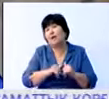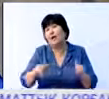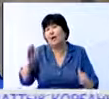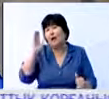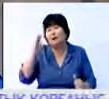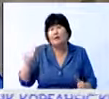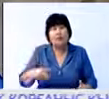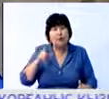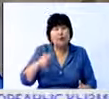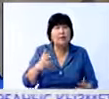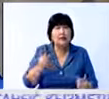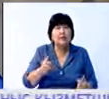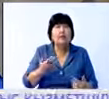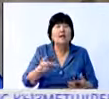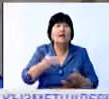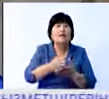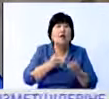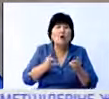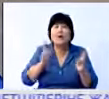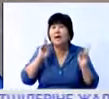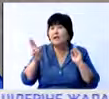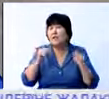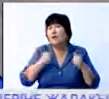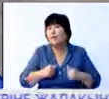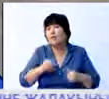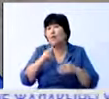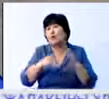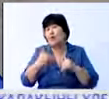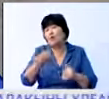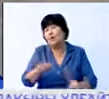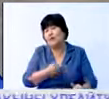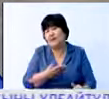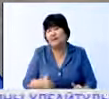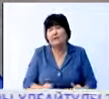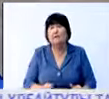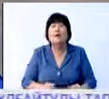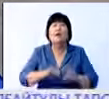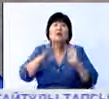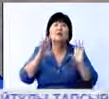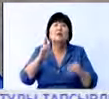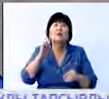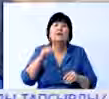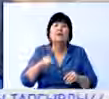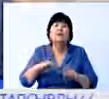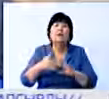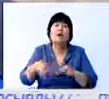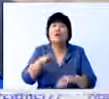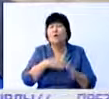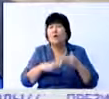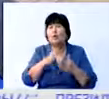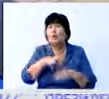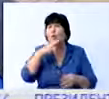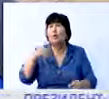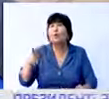артпақ. Тұрғындар әсіресе наубайхана, шаштараз, монша салуға ниетті. Жалпы кент халқының қуанышында шек жоқ. Бұл